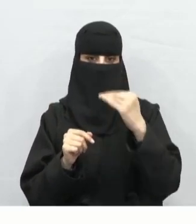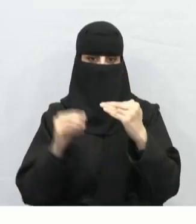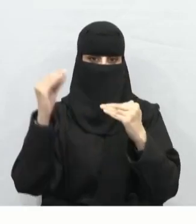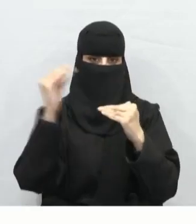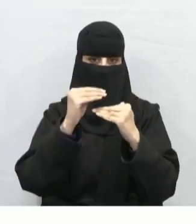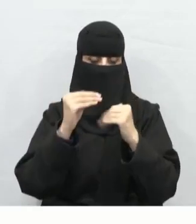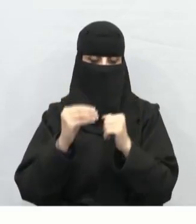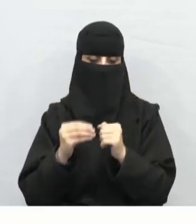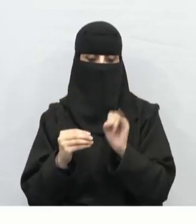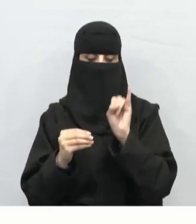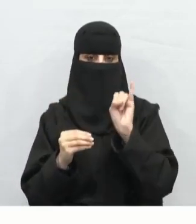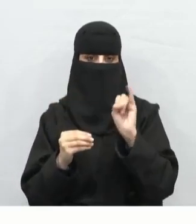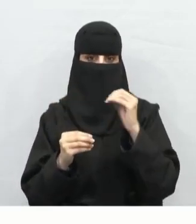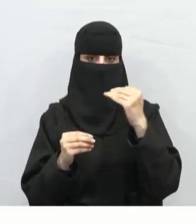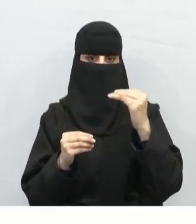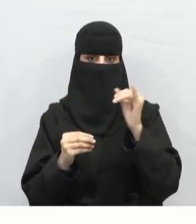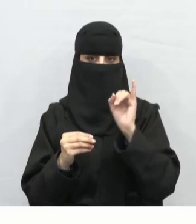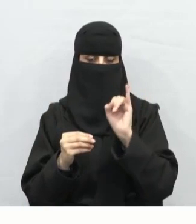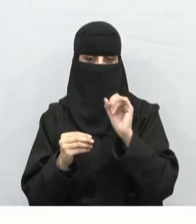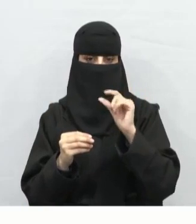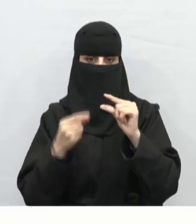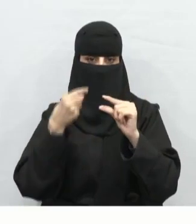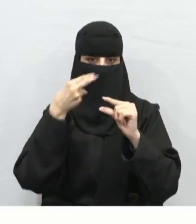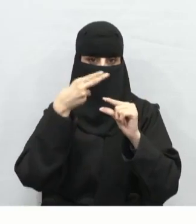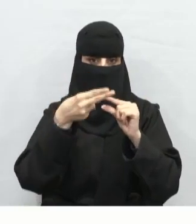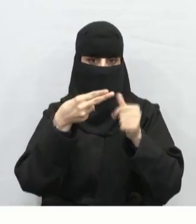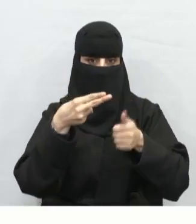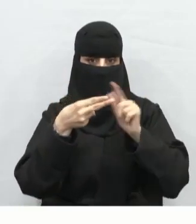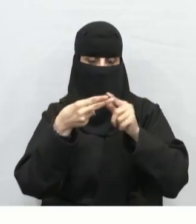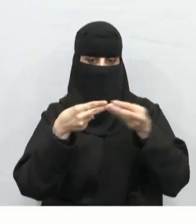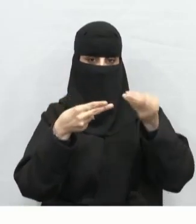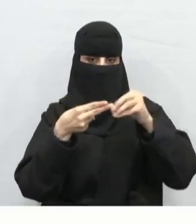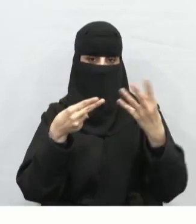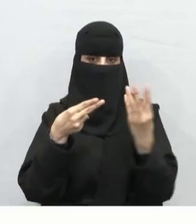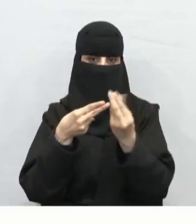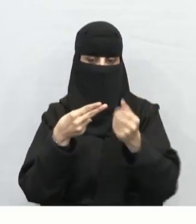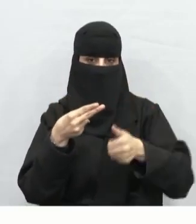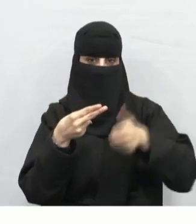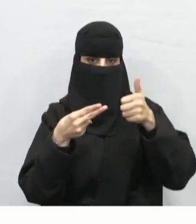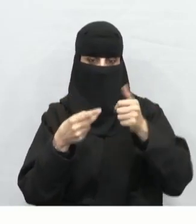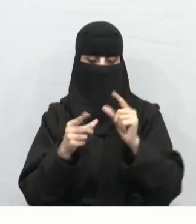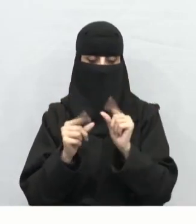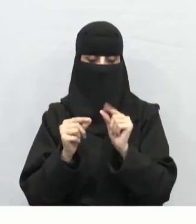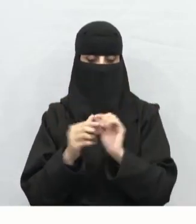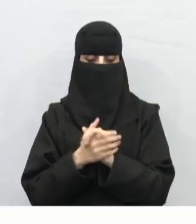كما في كلمه محمدا وكما في كلمه طعاما وايضا كلمه ملوثا